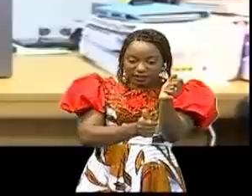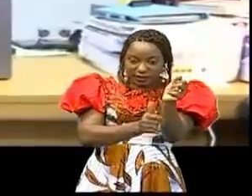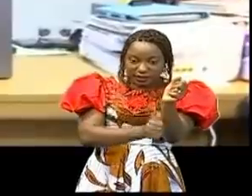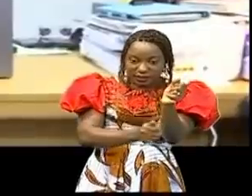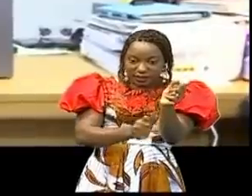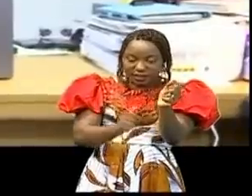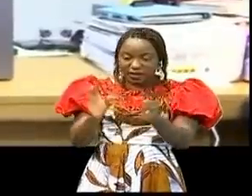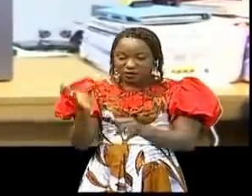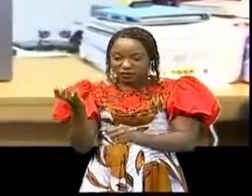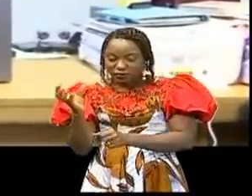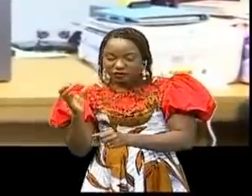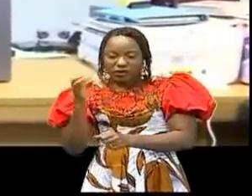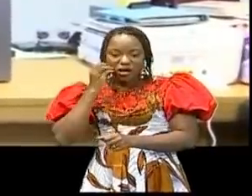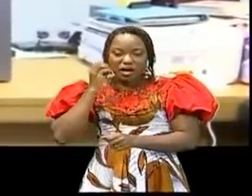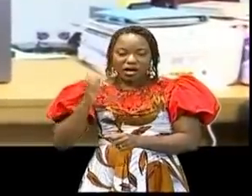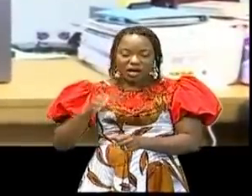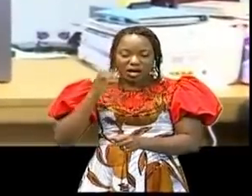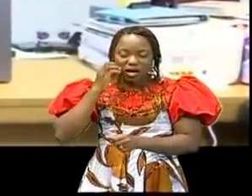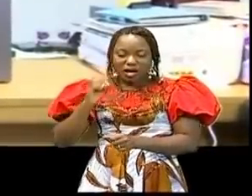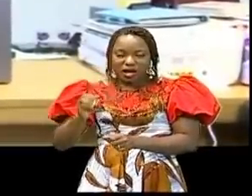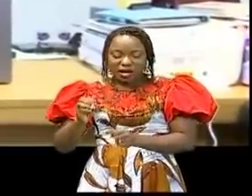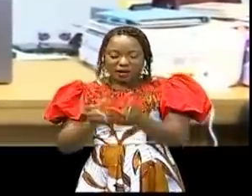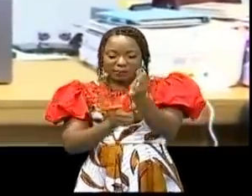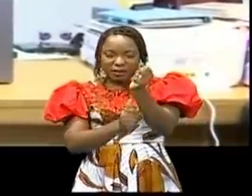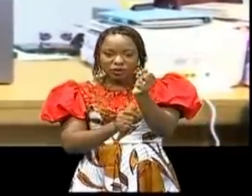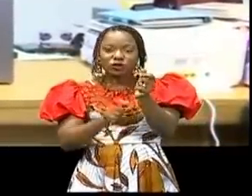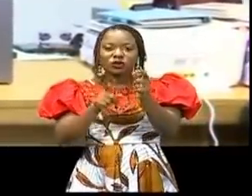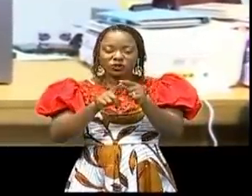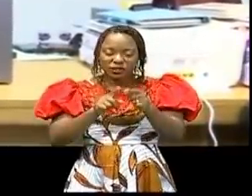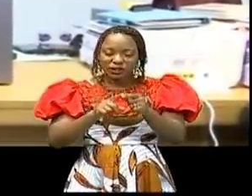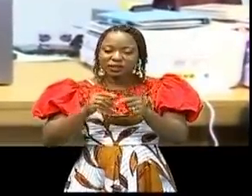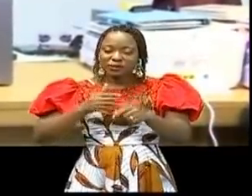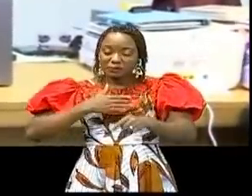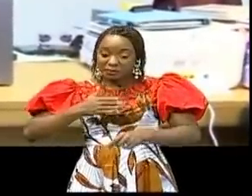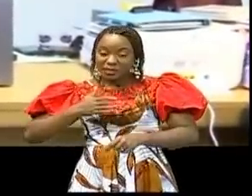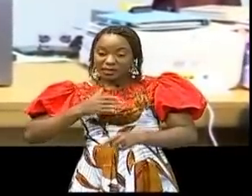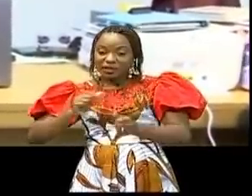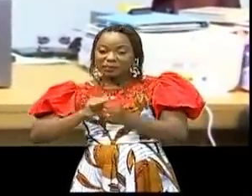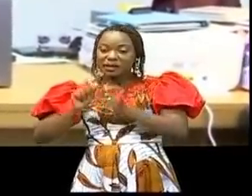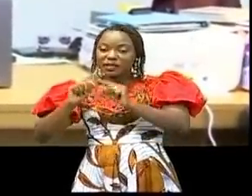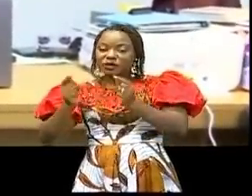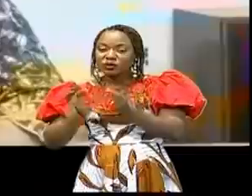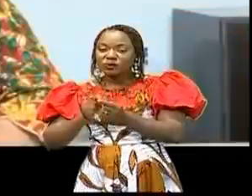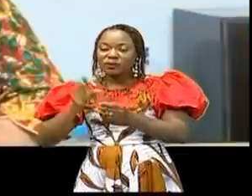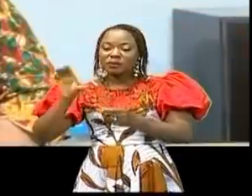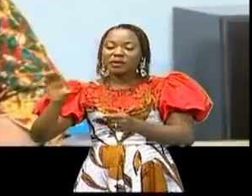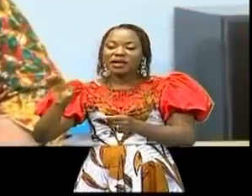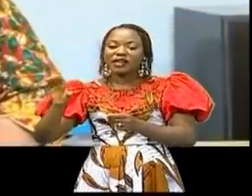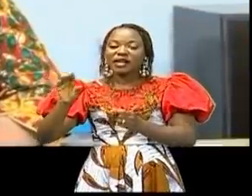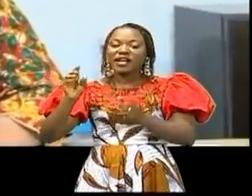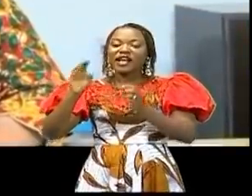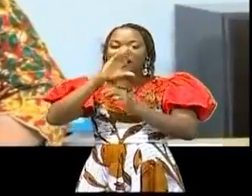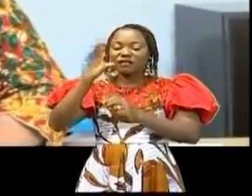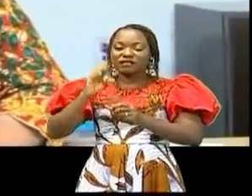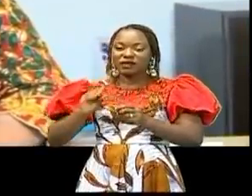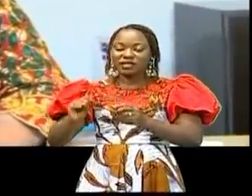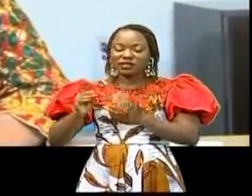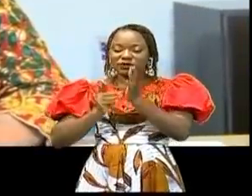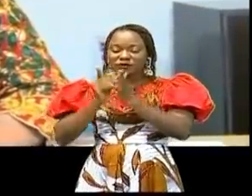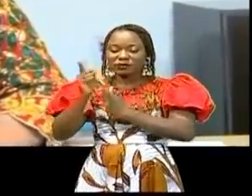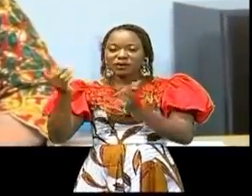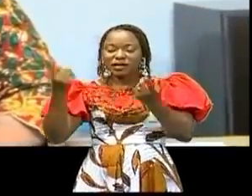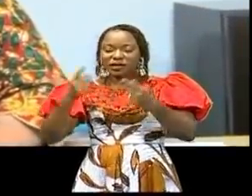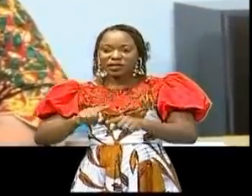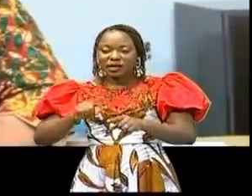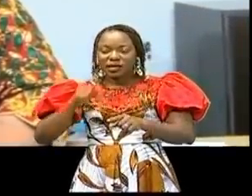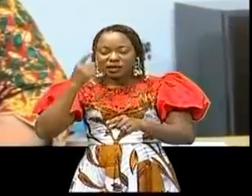gaufres et gâteaux à 100% de farine de manioc ont été dégustés par la délégation de la Banque africaine de développement en mars dernier lors des